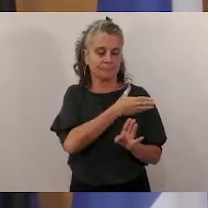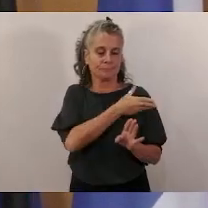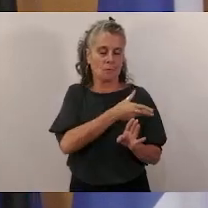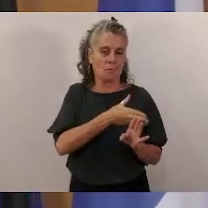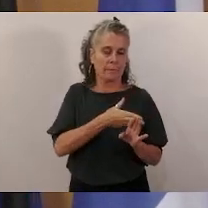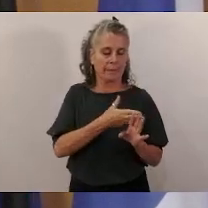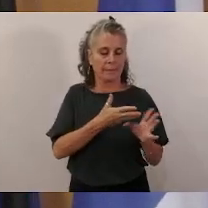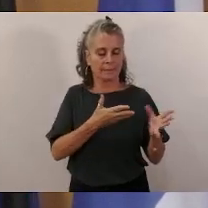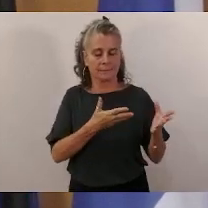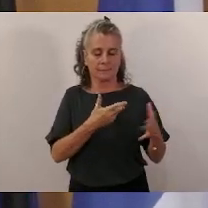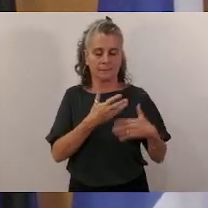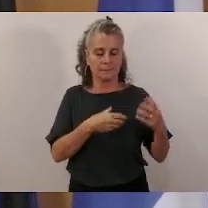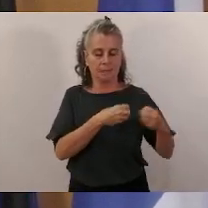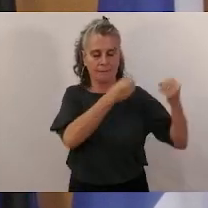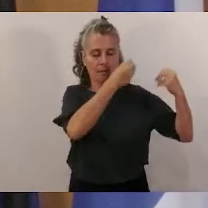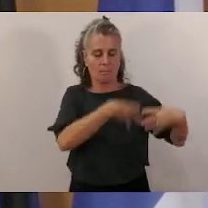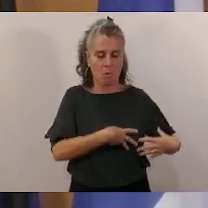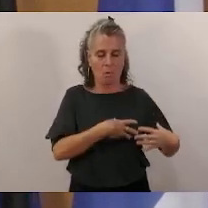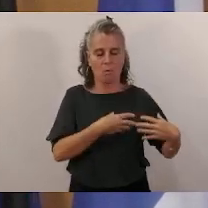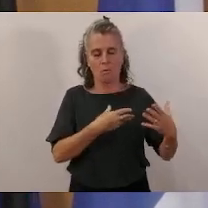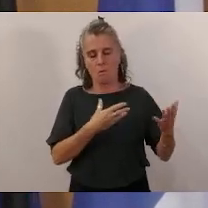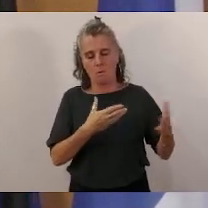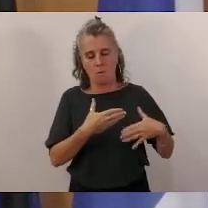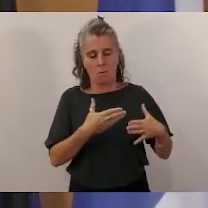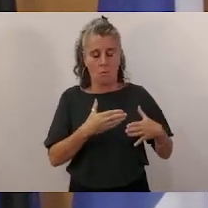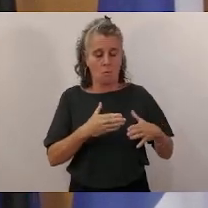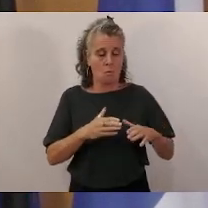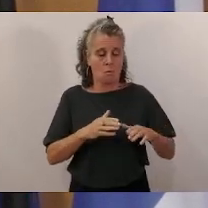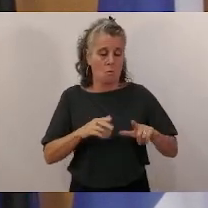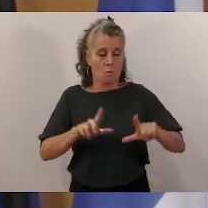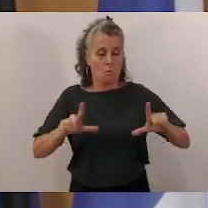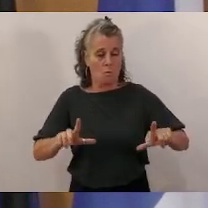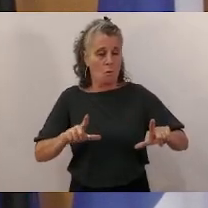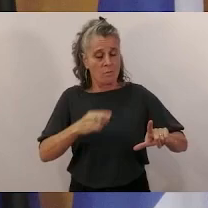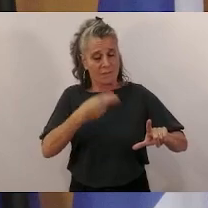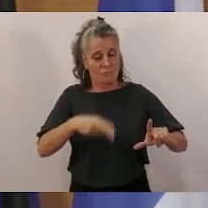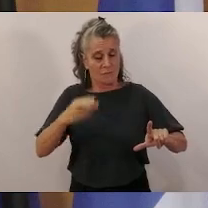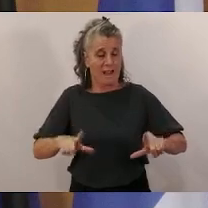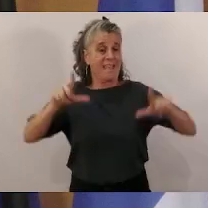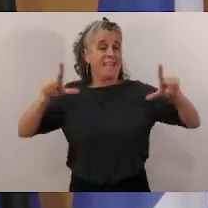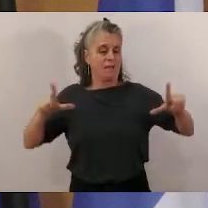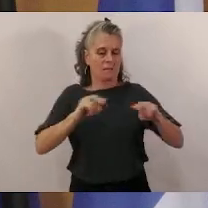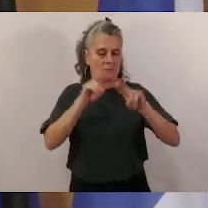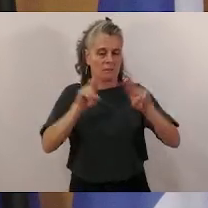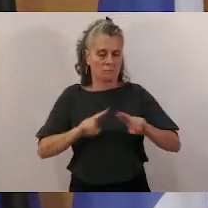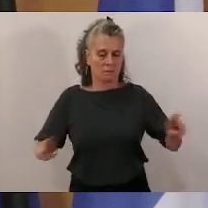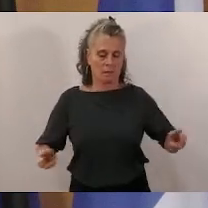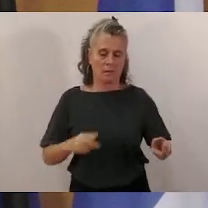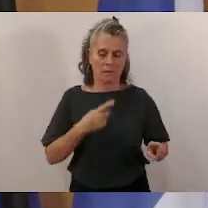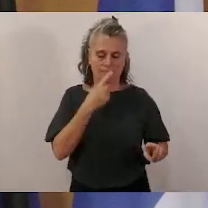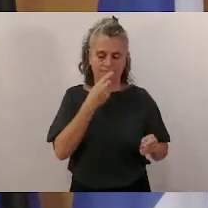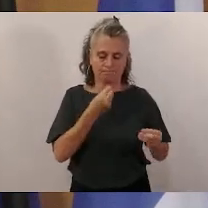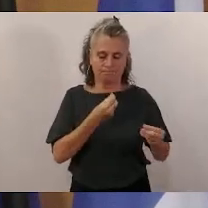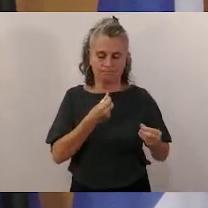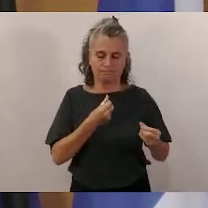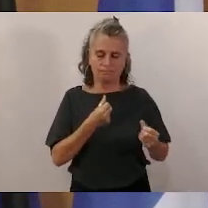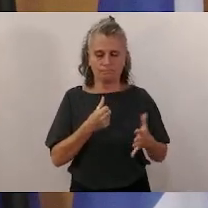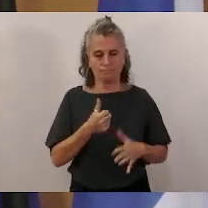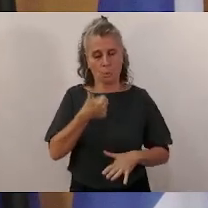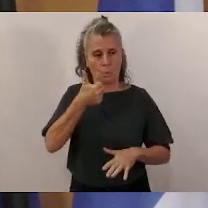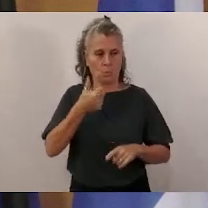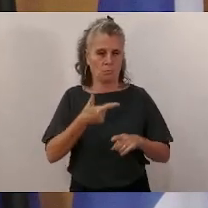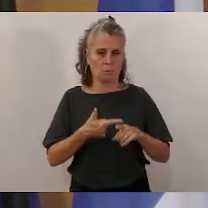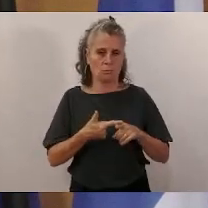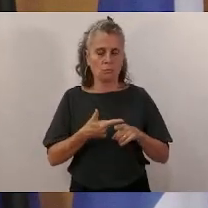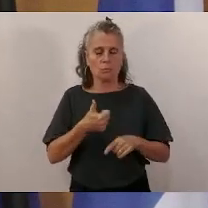contexte international et national que nous vivons ces derniers jours, je souhaite commencer notre séance par une minute de